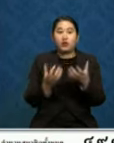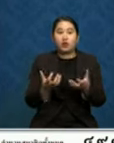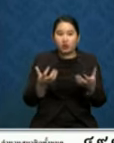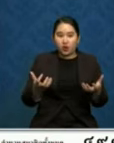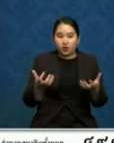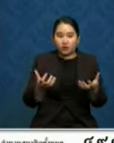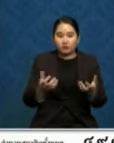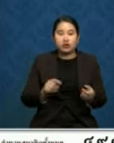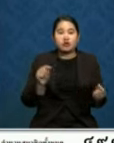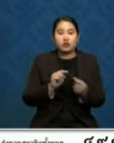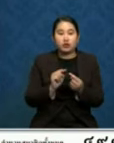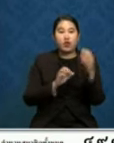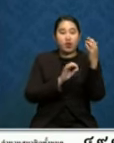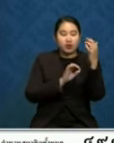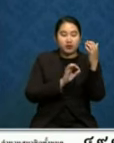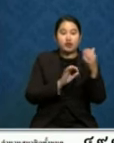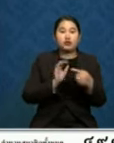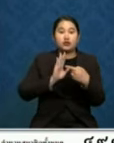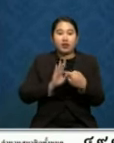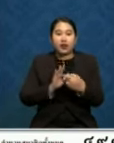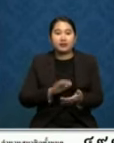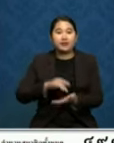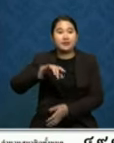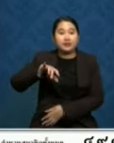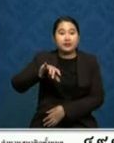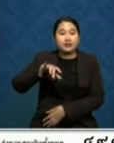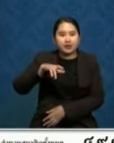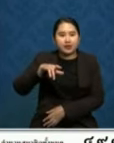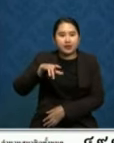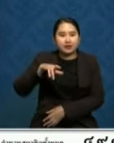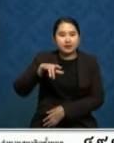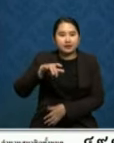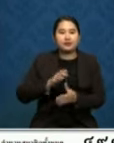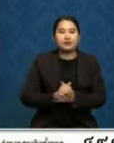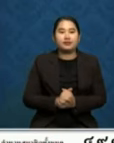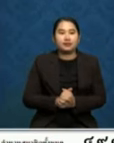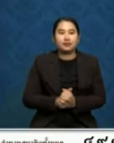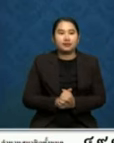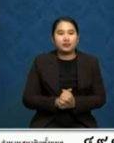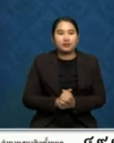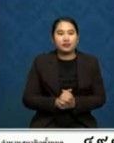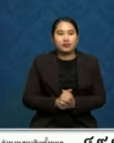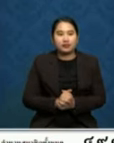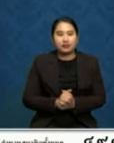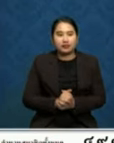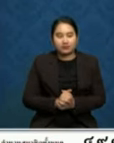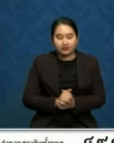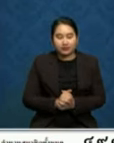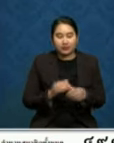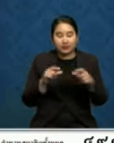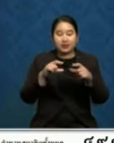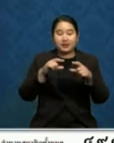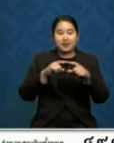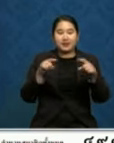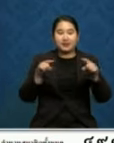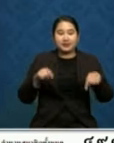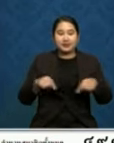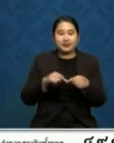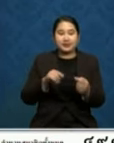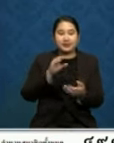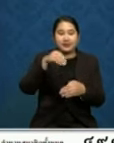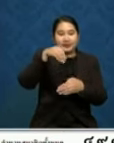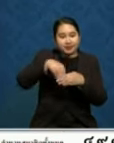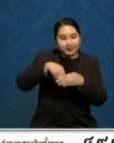ใช้กับเกี่ยวกับคอมพิวเตอร์เช่นเครื่องอ่านข้อมูลแบบ CD-ROM แผ่นเครื่องจานบันทึกข้อมูลเครื่องอ่านและบันทึก